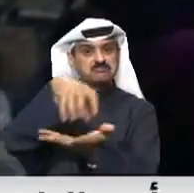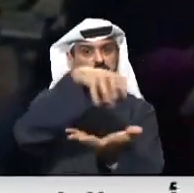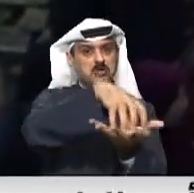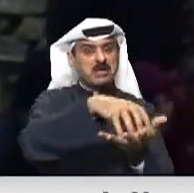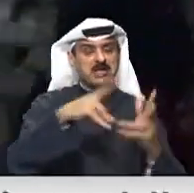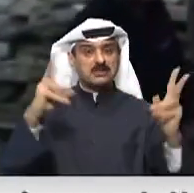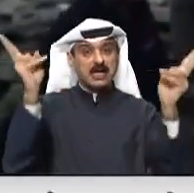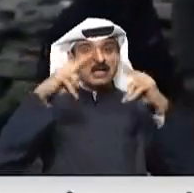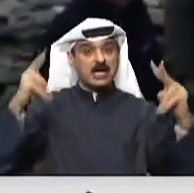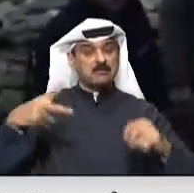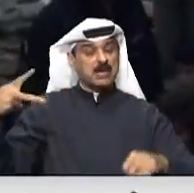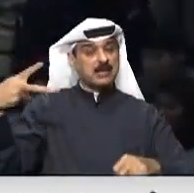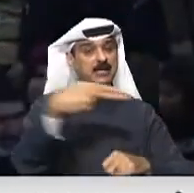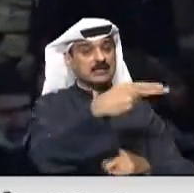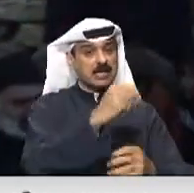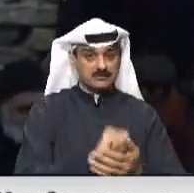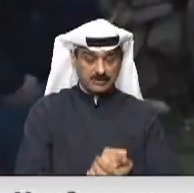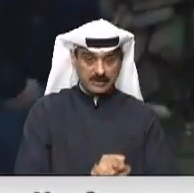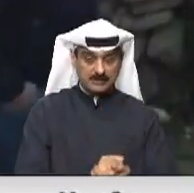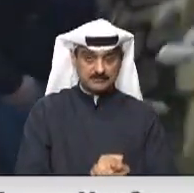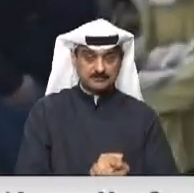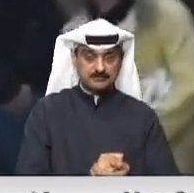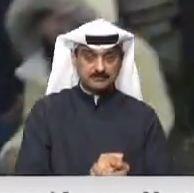بسبب الزلزال. نعم.